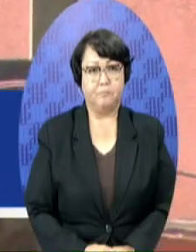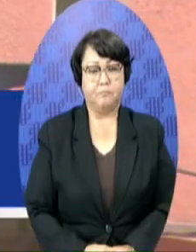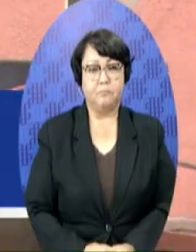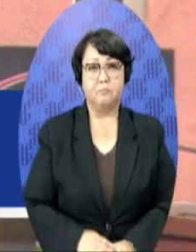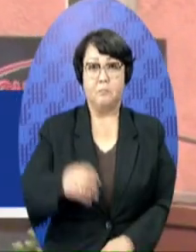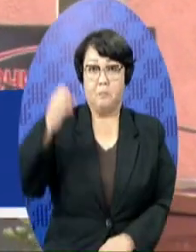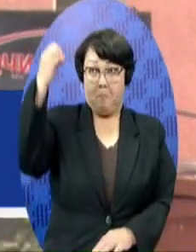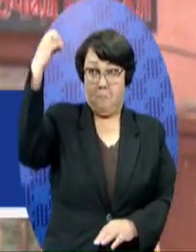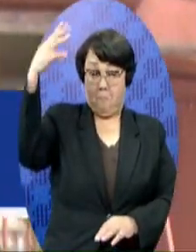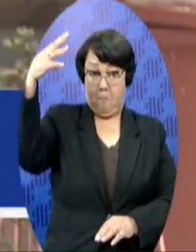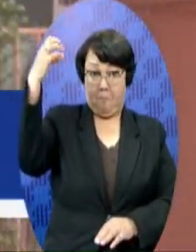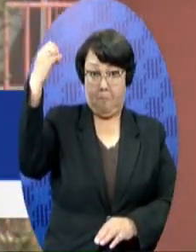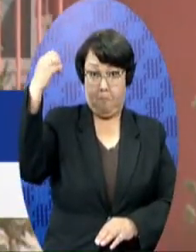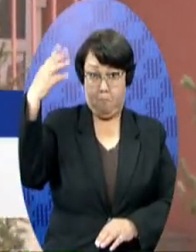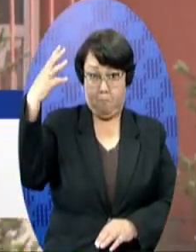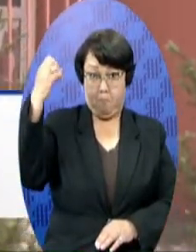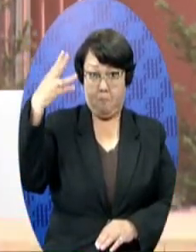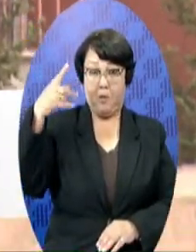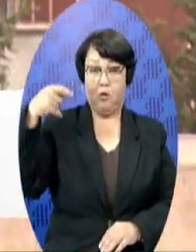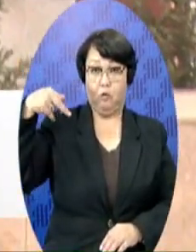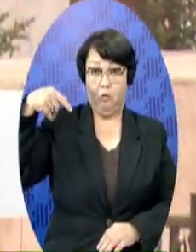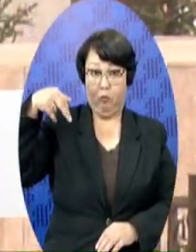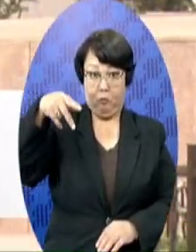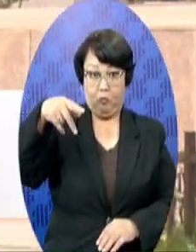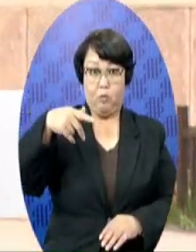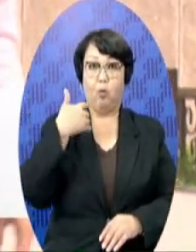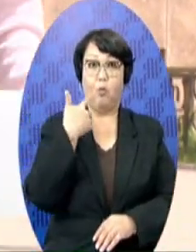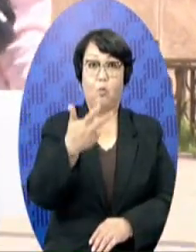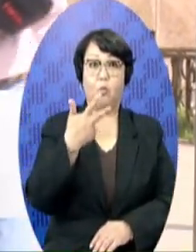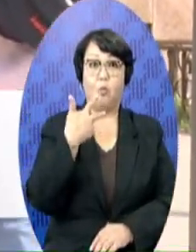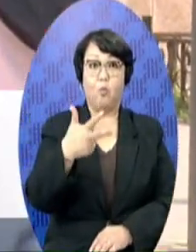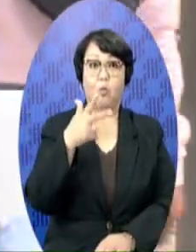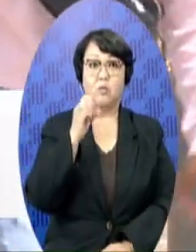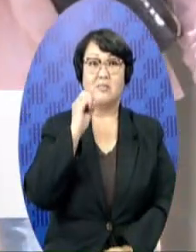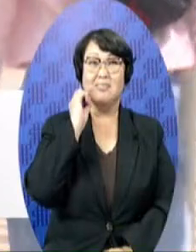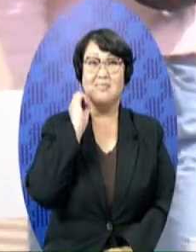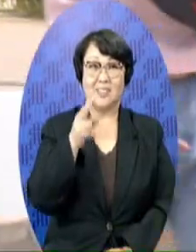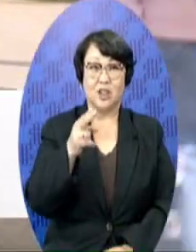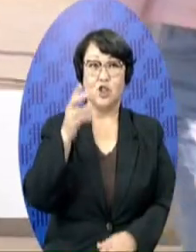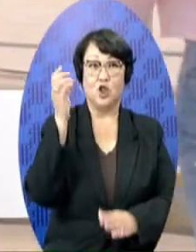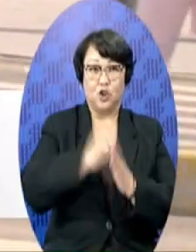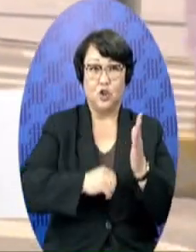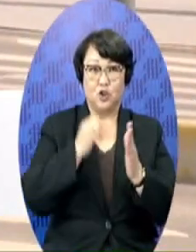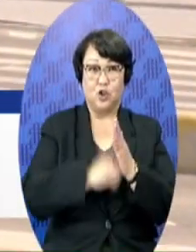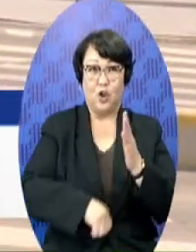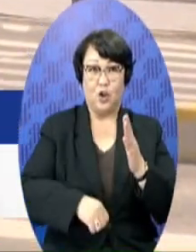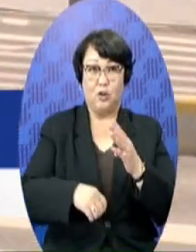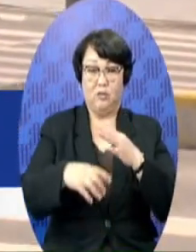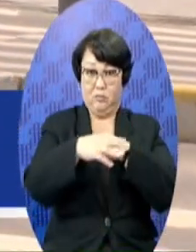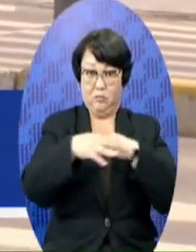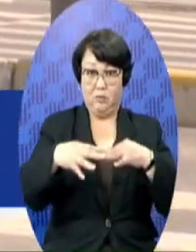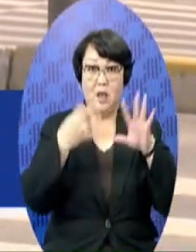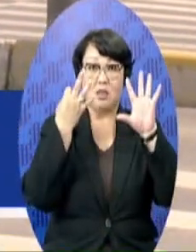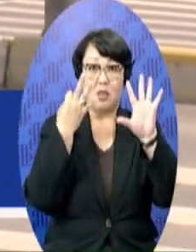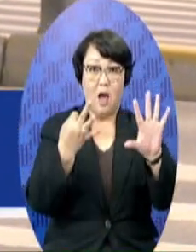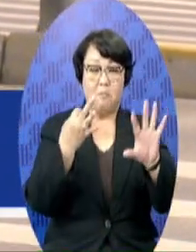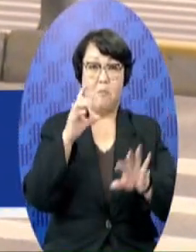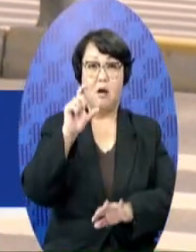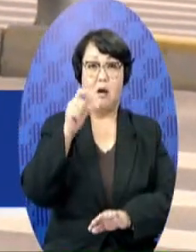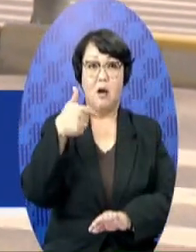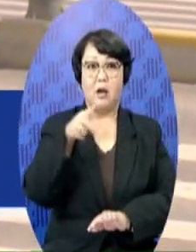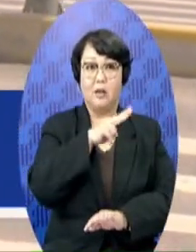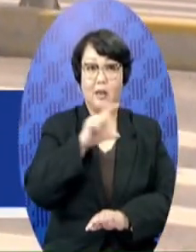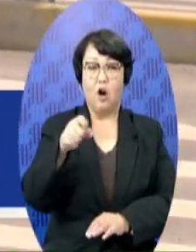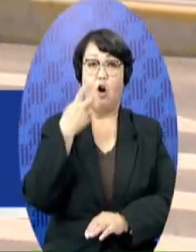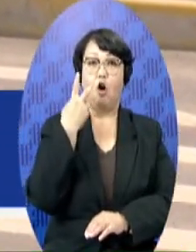Гэрлэн дохио одоо энэ уулзвар дээр бол 33 секунд орчим мас хөстө учир нь энэ уулзвар бол 8 игнэтэй 2 урсгалтай юм зам